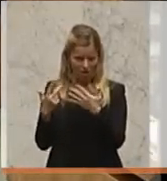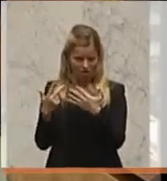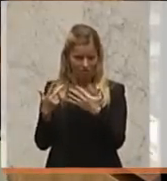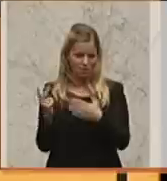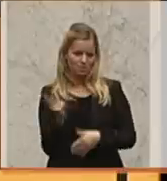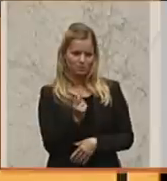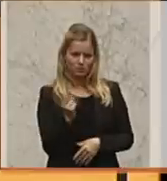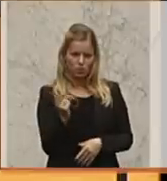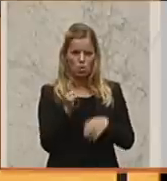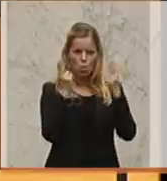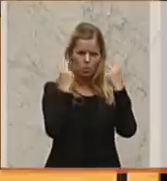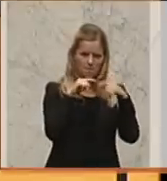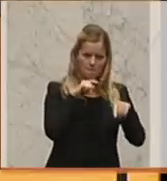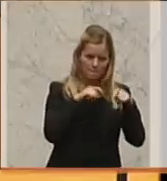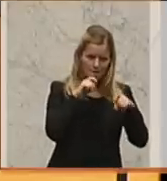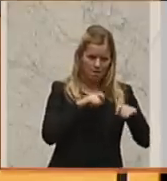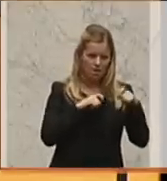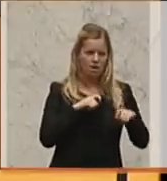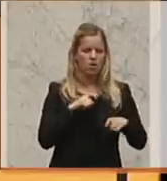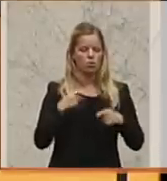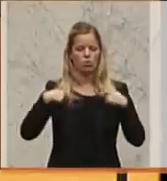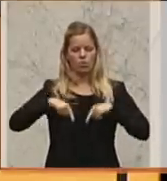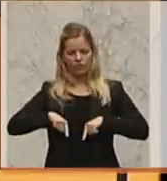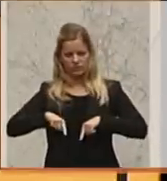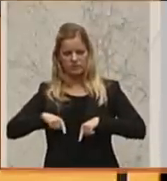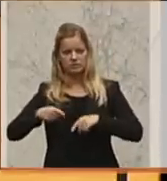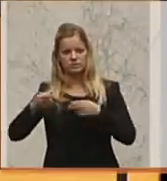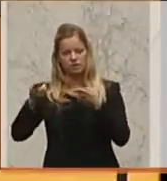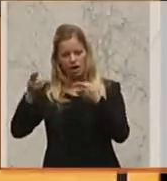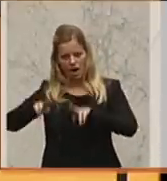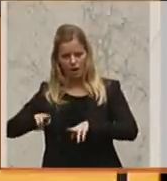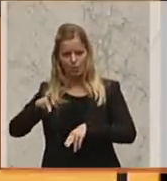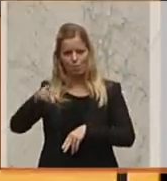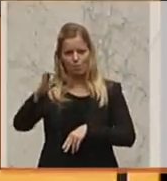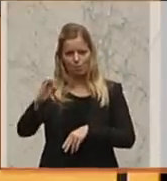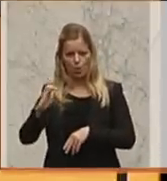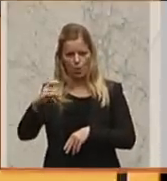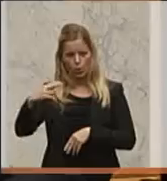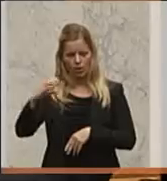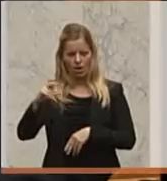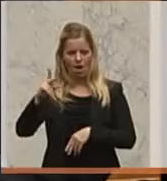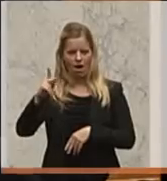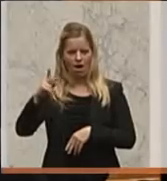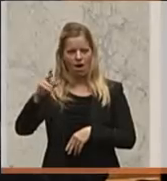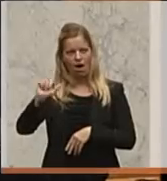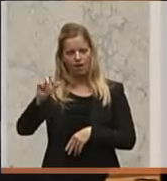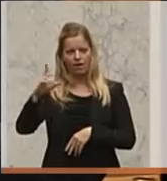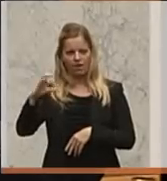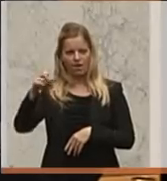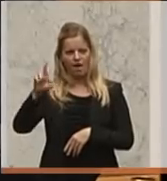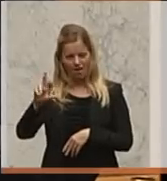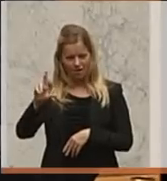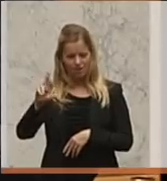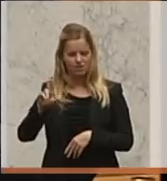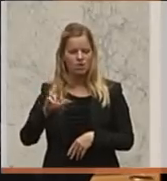und dem Aufsichtsrat Poss Böchhacker. Er sagt, bei diesem Gespräch wurde ich von Ostermeier sehr klar